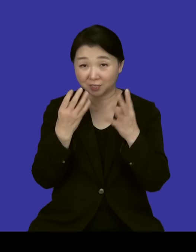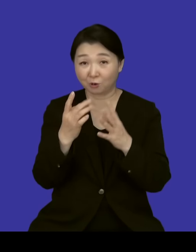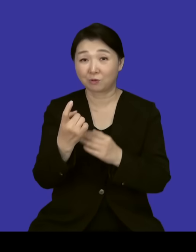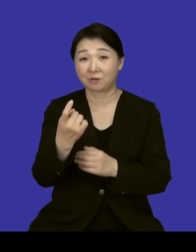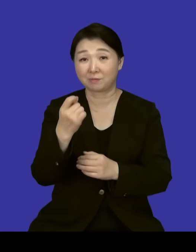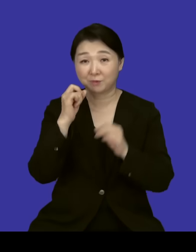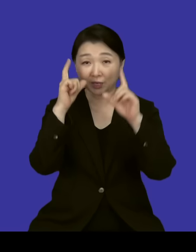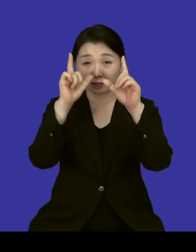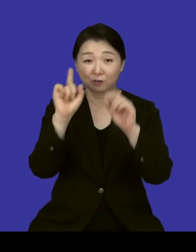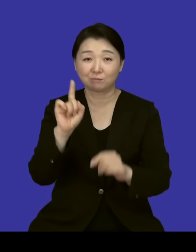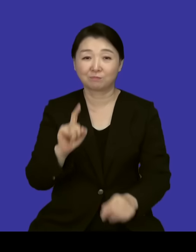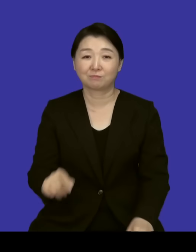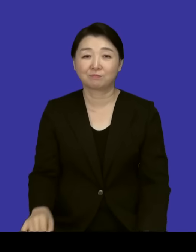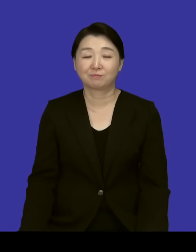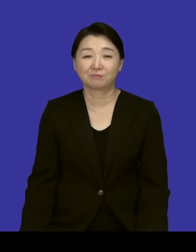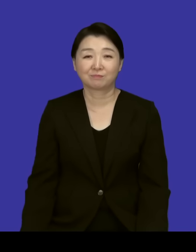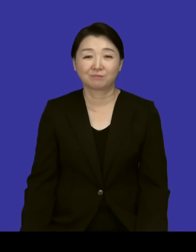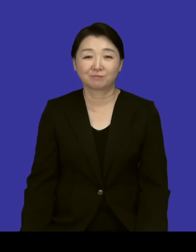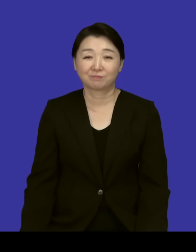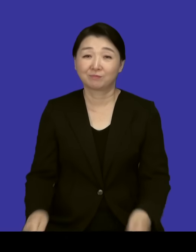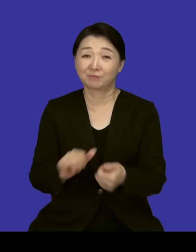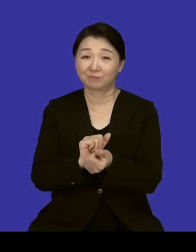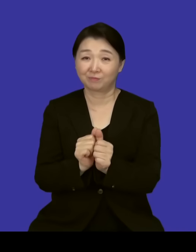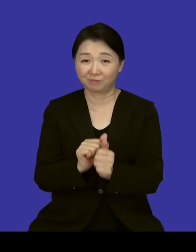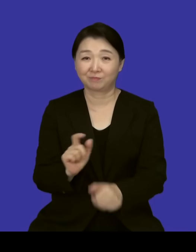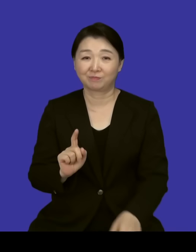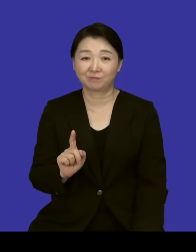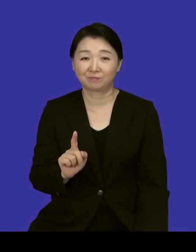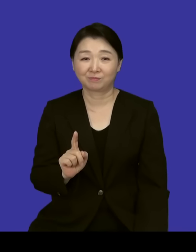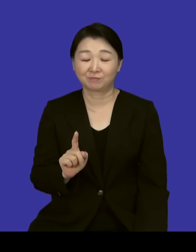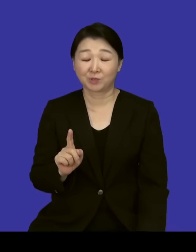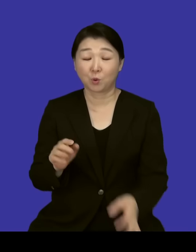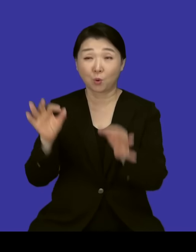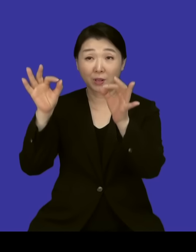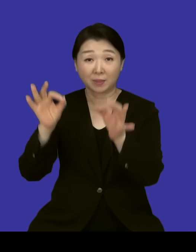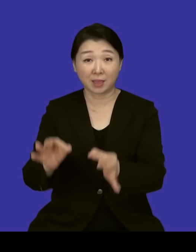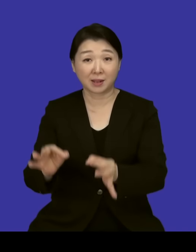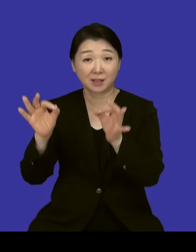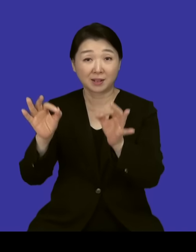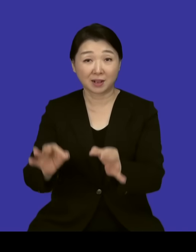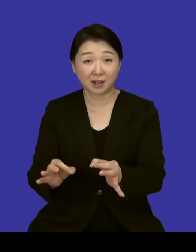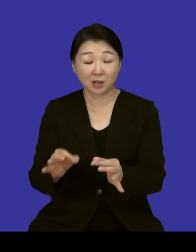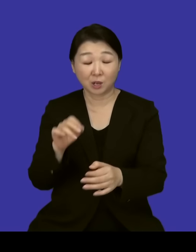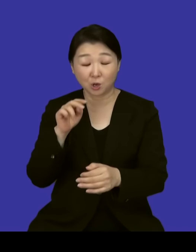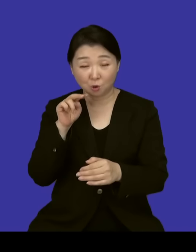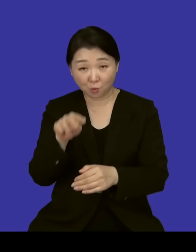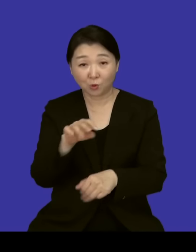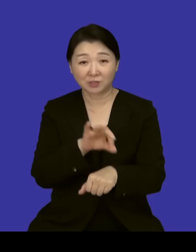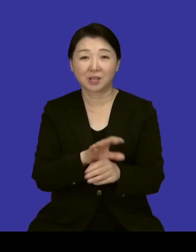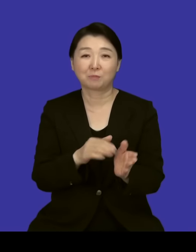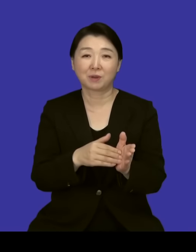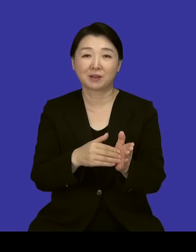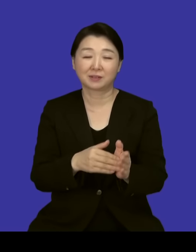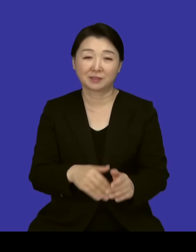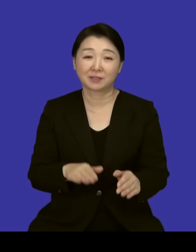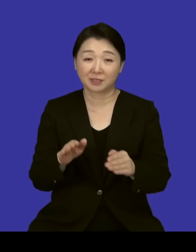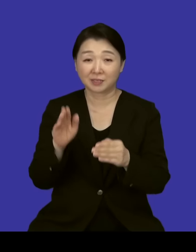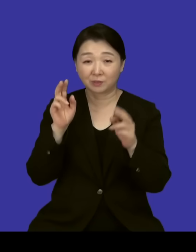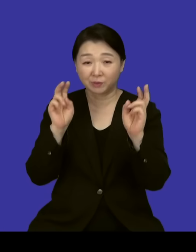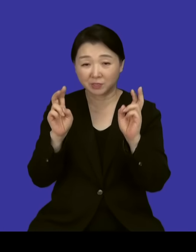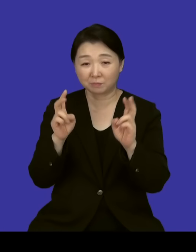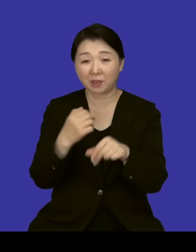하나 깨달은 게 네, 이 주식이 오를까 내릴까를 보고 우리는 항상 샀는데 네. 이